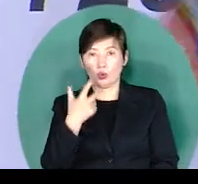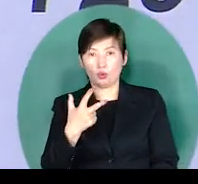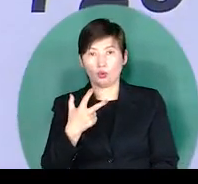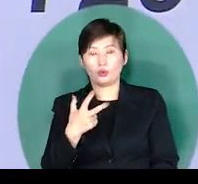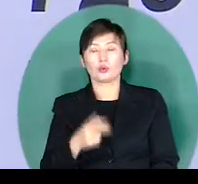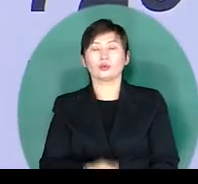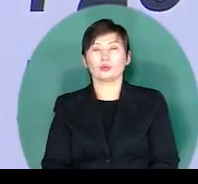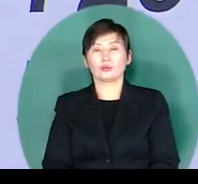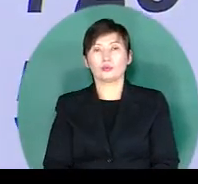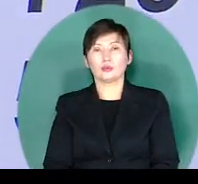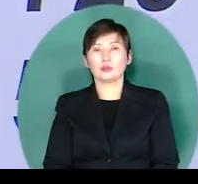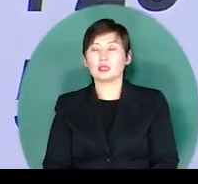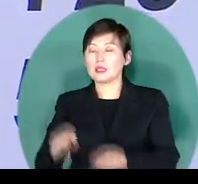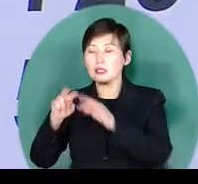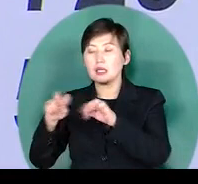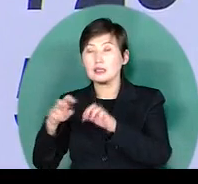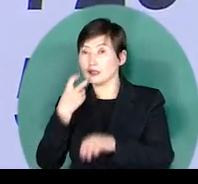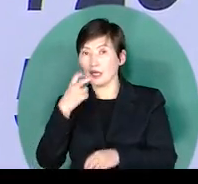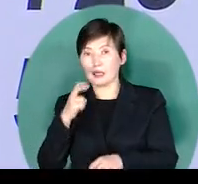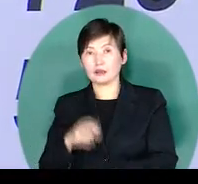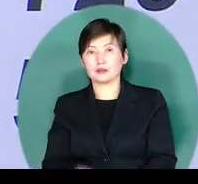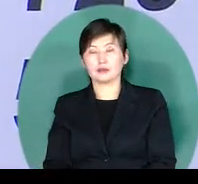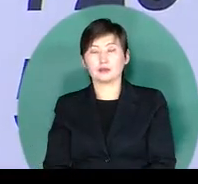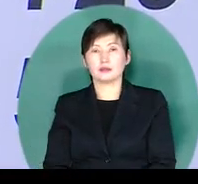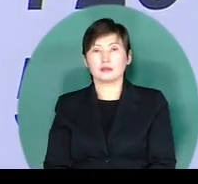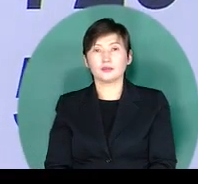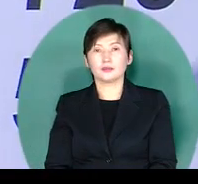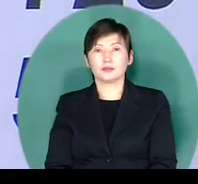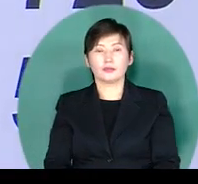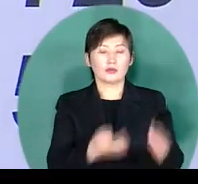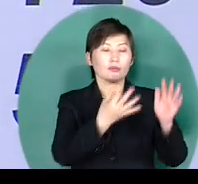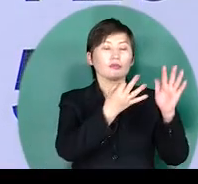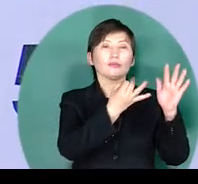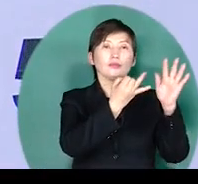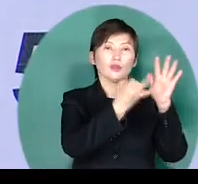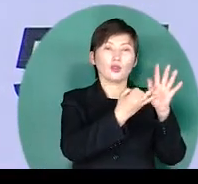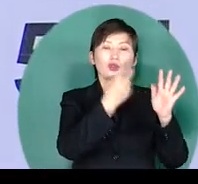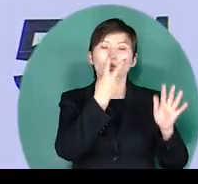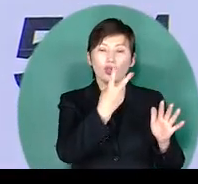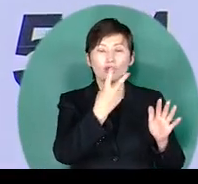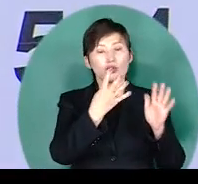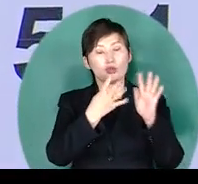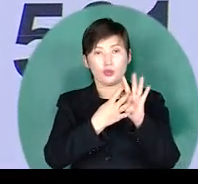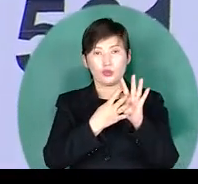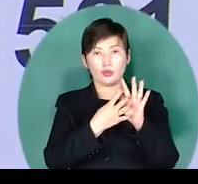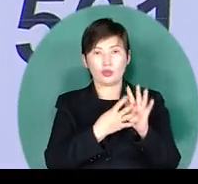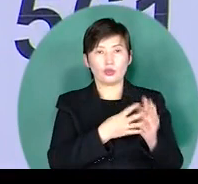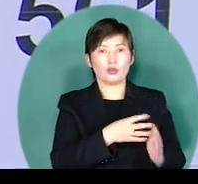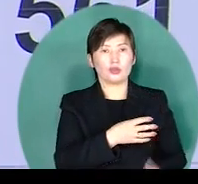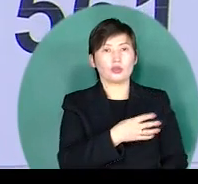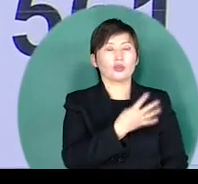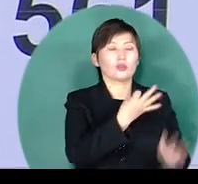10-ийн орон дээр 0 байгаа учраас бичихгүй хэдийг нэмсэн байна? Нэгжийг нэмсэн байна. За 729 гэдэг маань 7 жишгийг 100-т